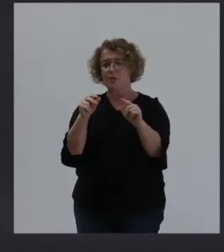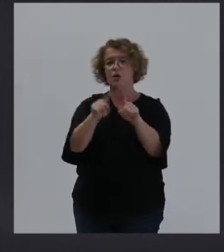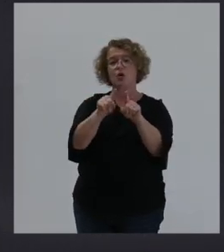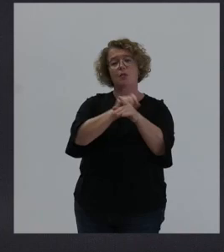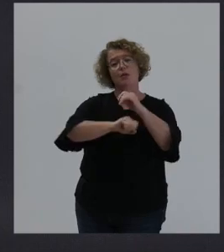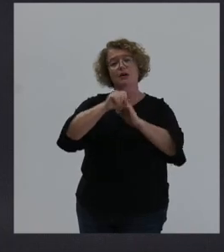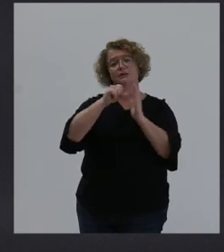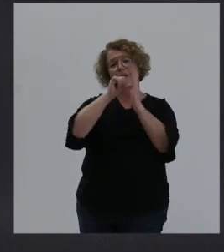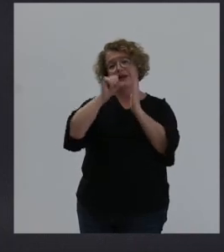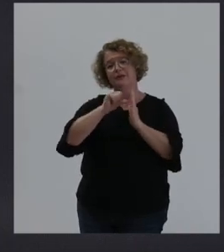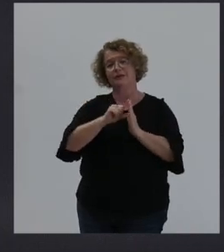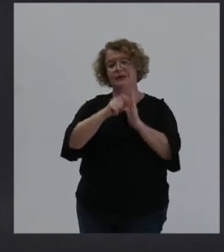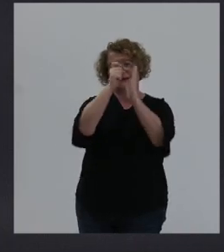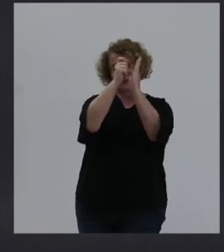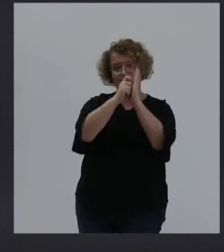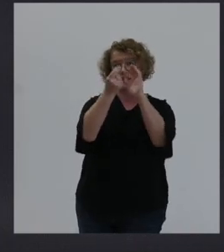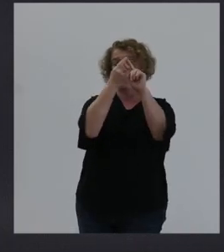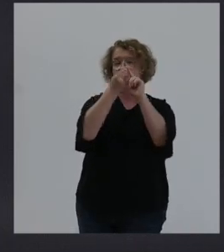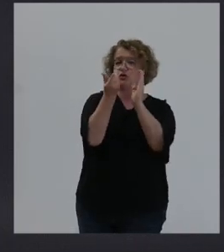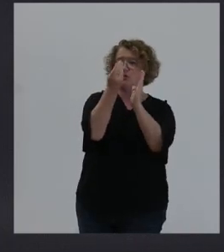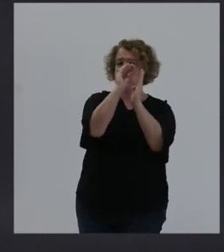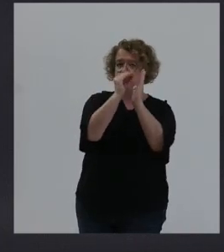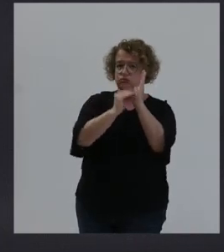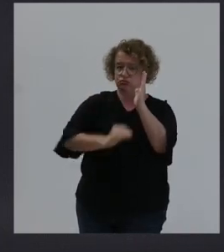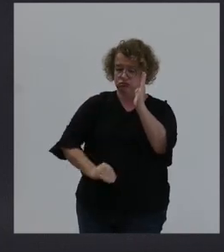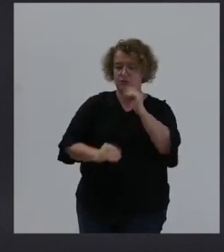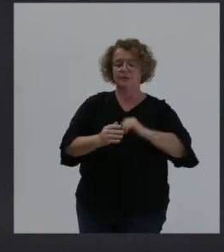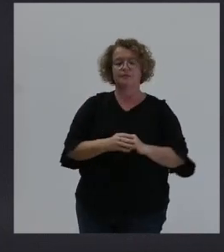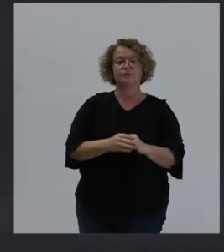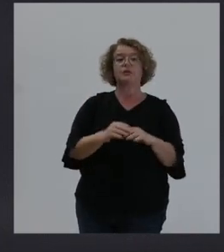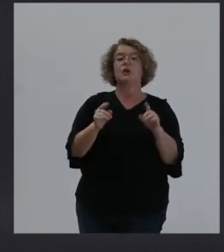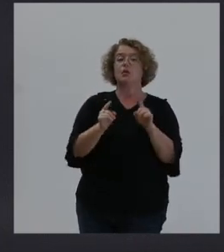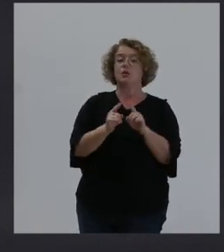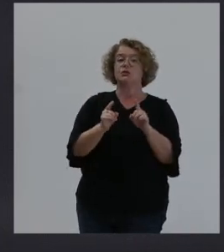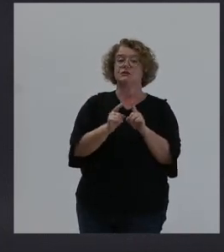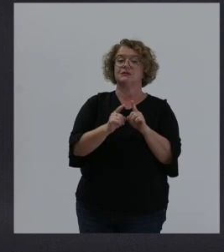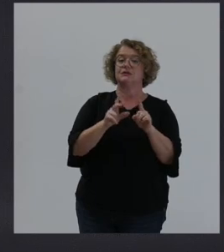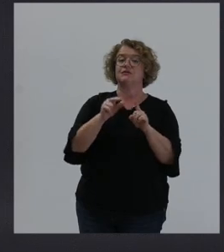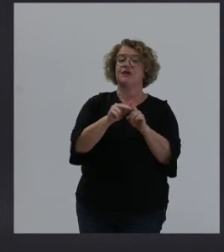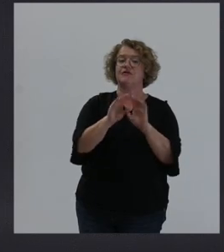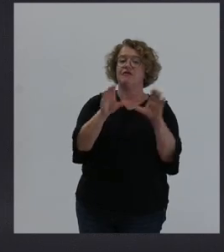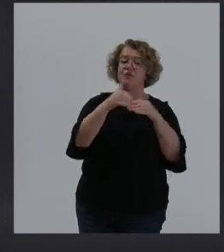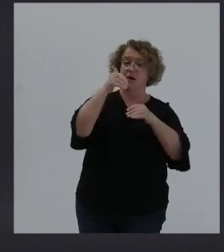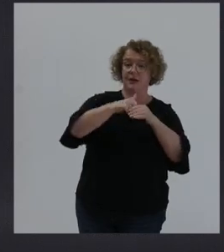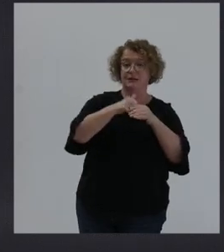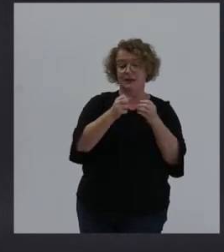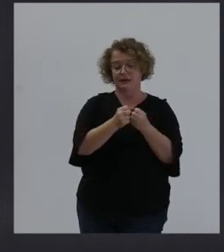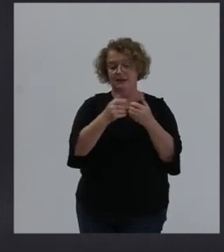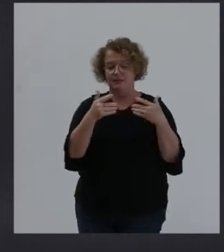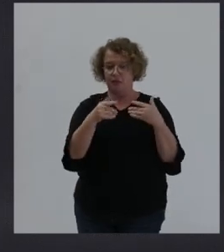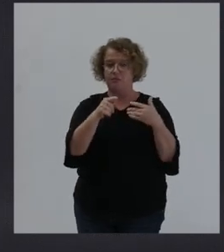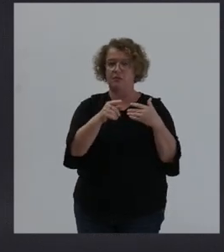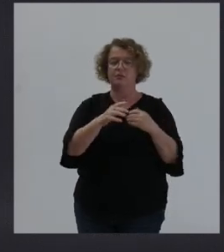partagé des principales échéances. Et nous allons également œuvrer pour un développement de formations internes adaptées